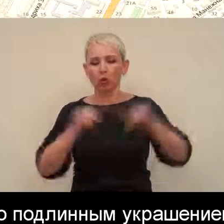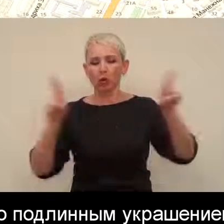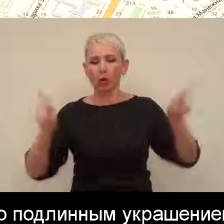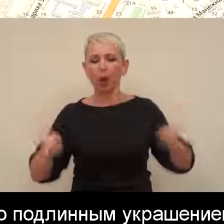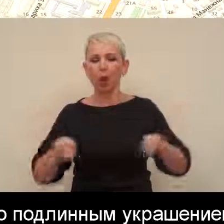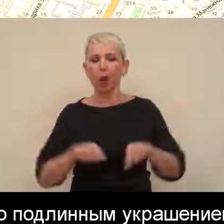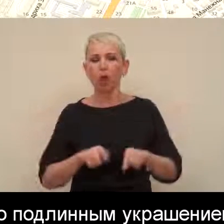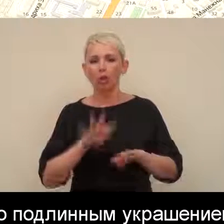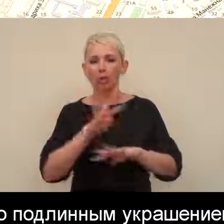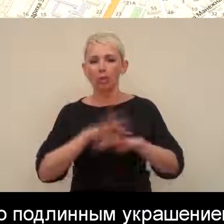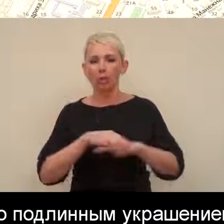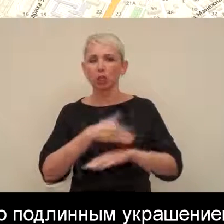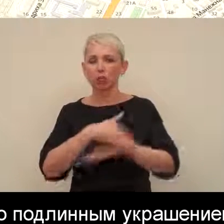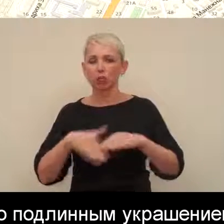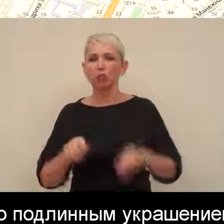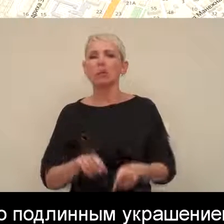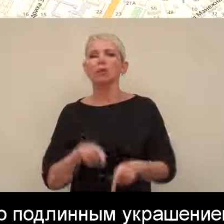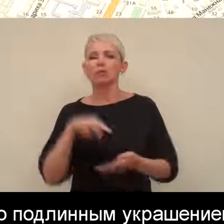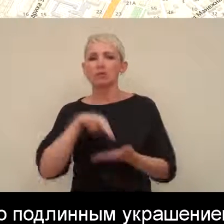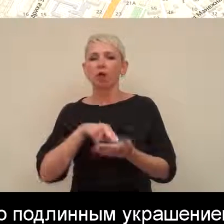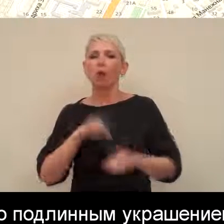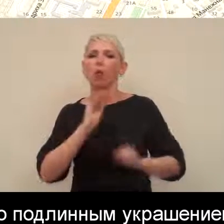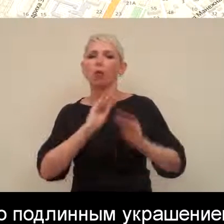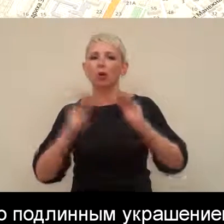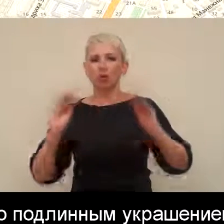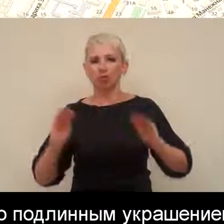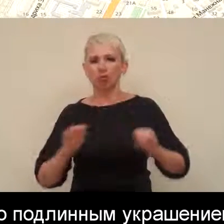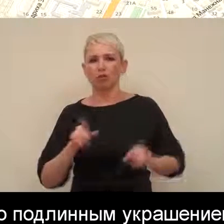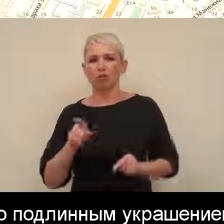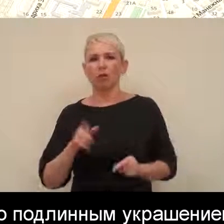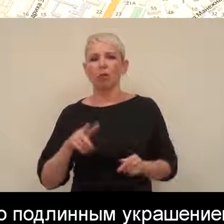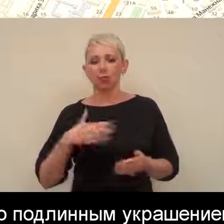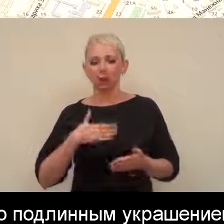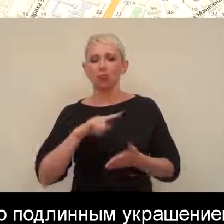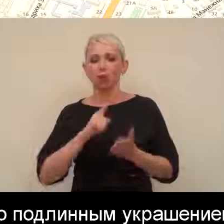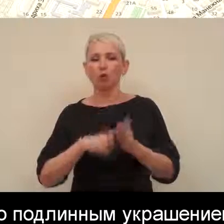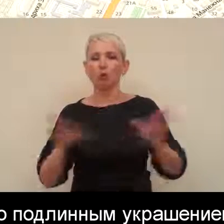сетку улиц, стало подлинным украшением Воронежа,